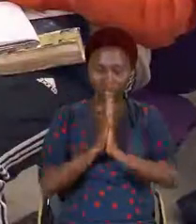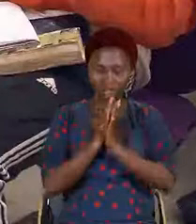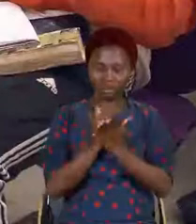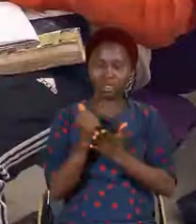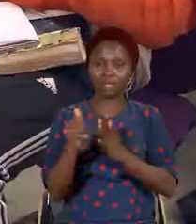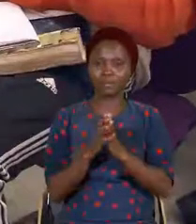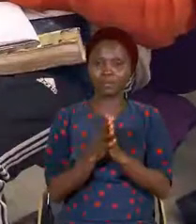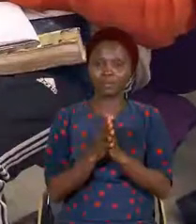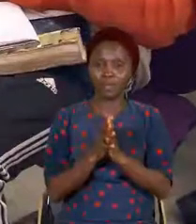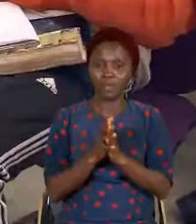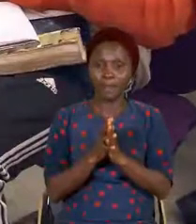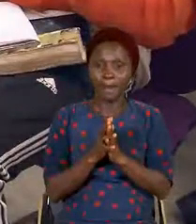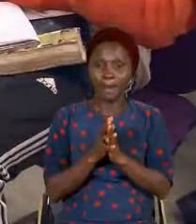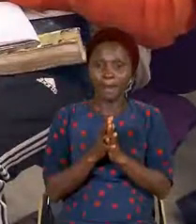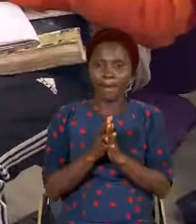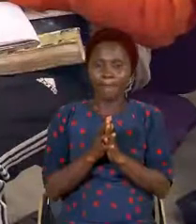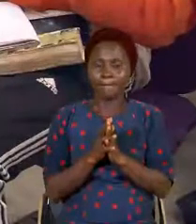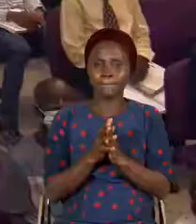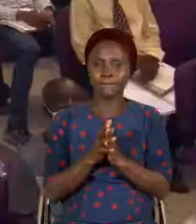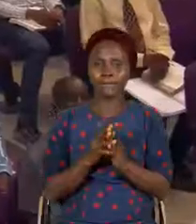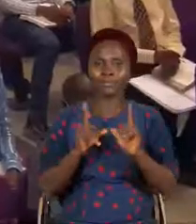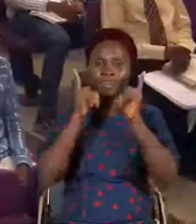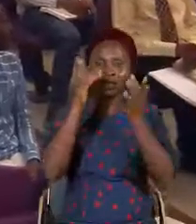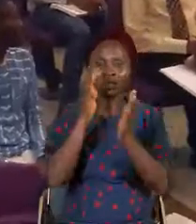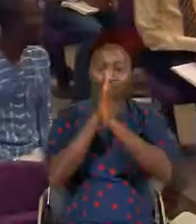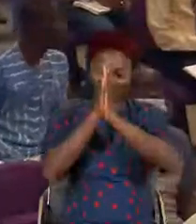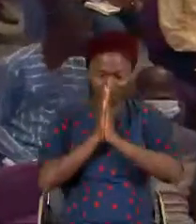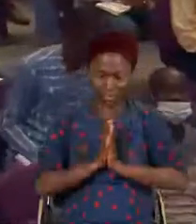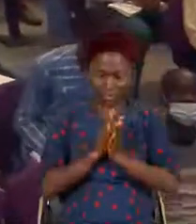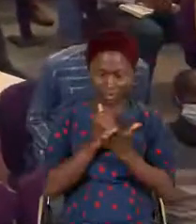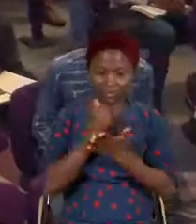Jésus. J'ai perdu l'amen.